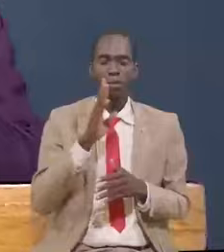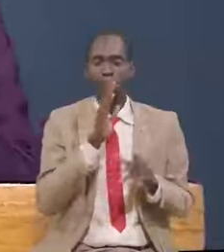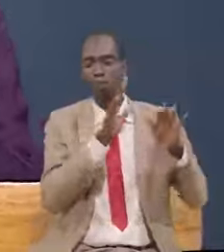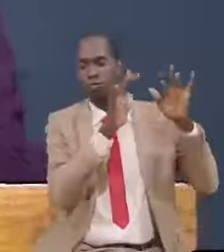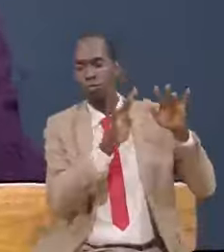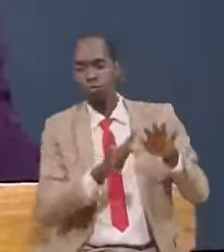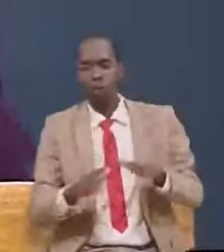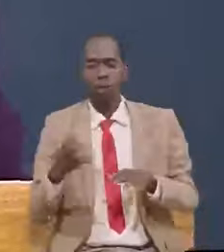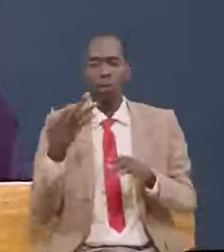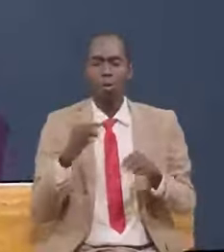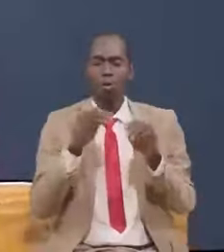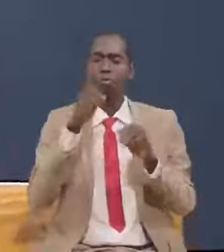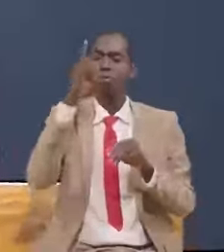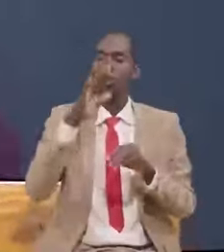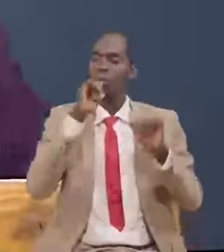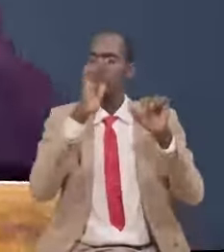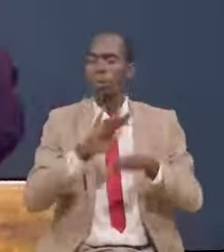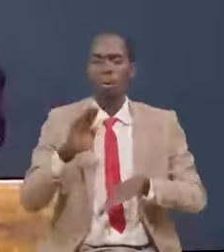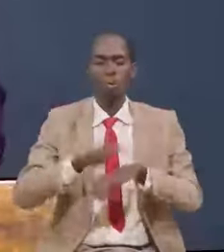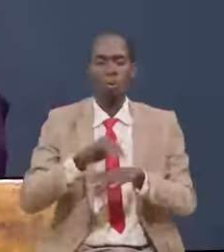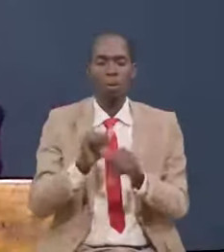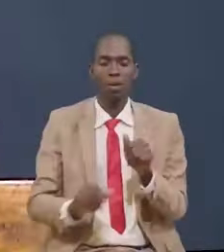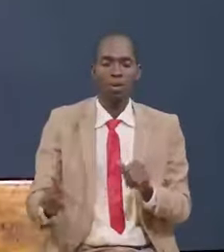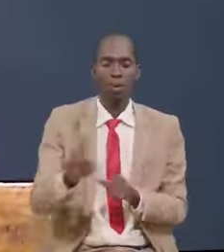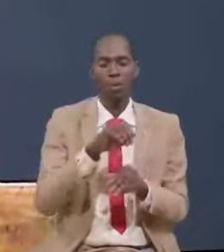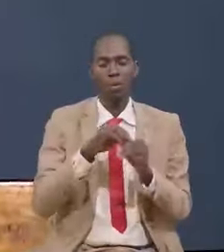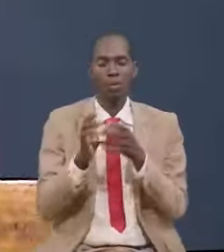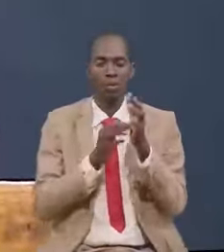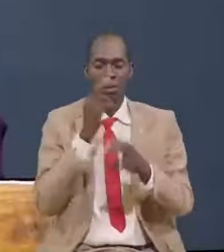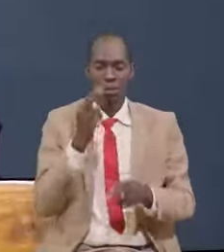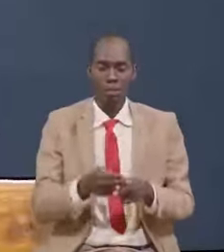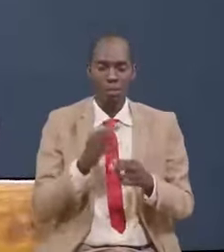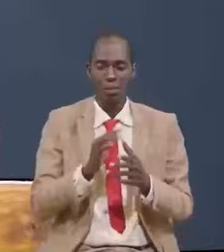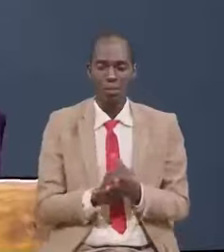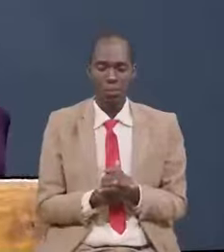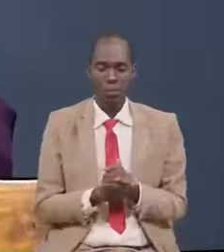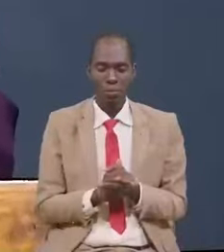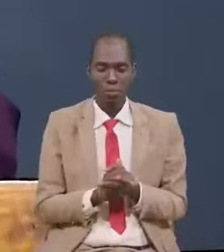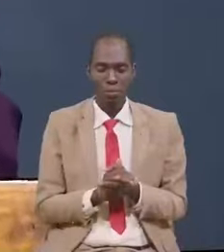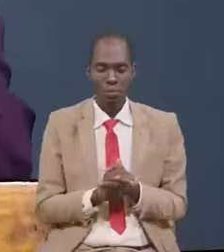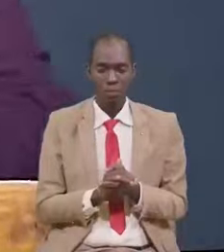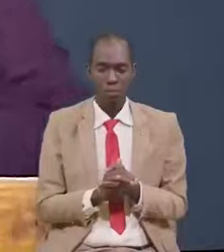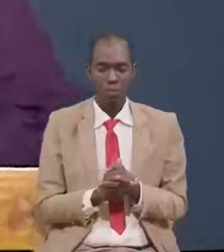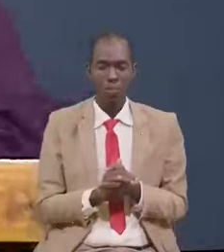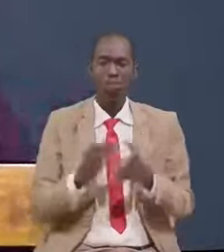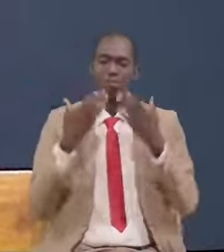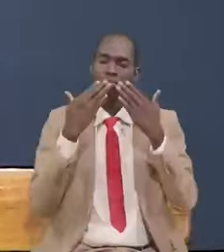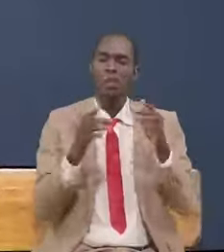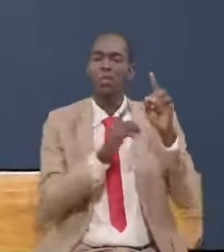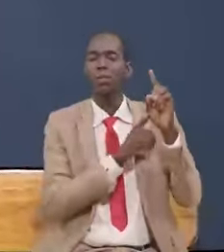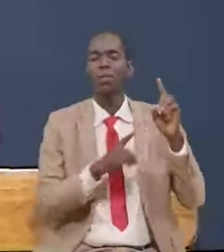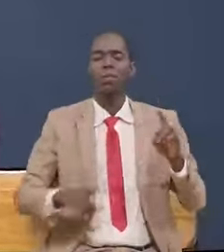Je prie qu'il y ait le flux des bénédictions et des miracles de Dieu pour chacun. Merci Seigneur.